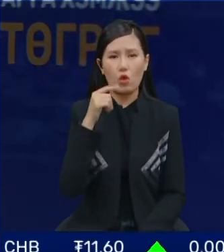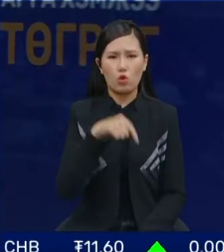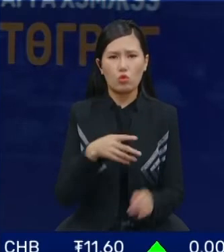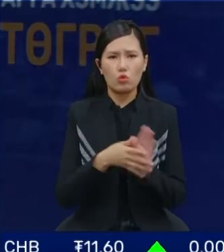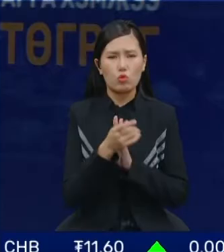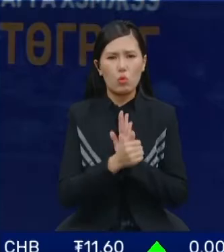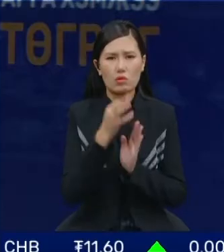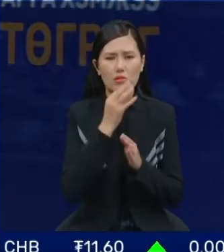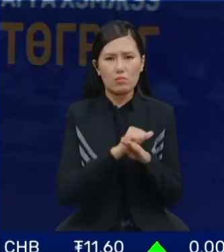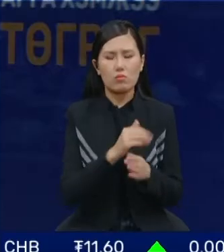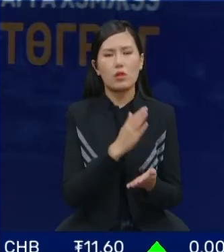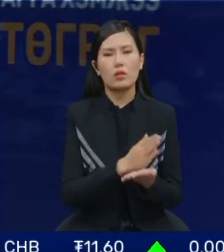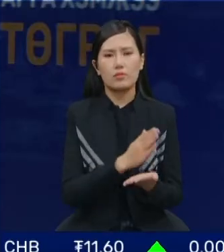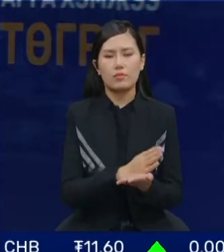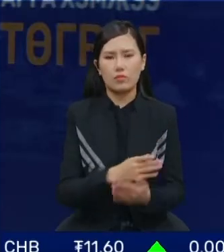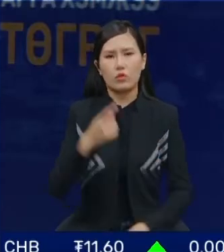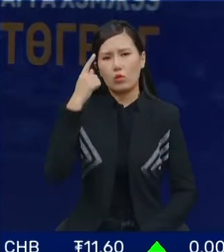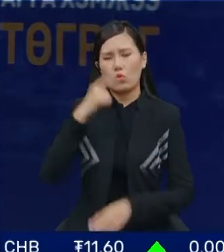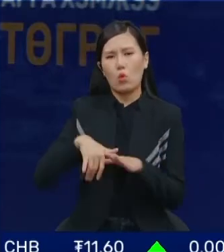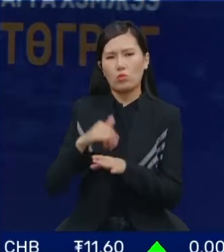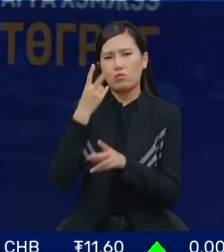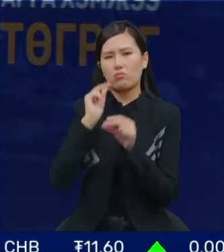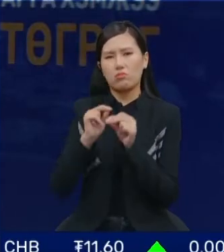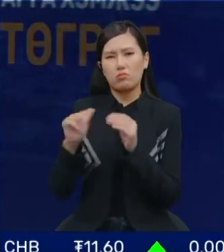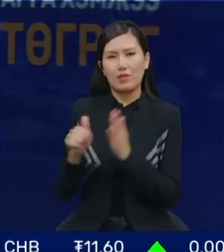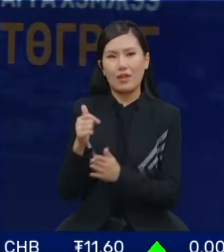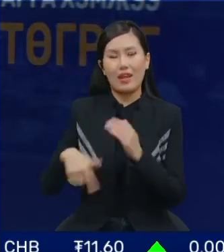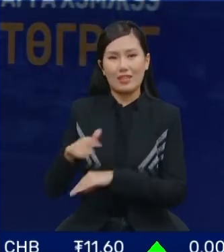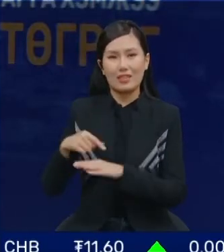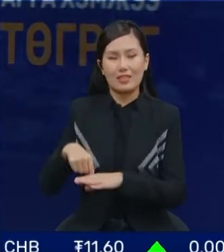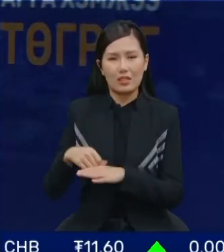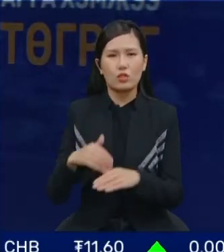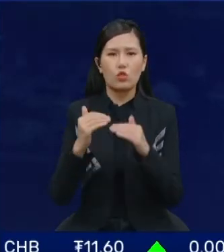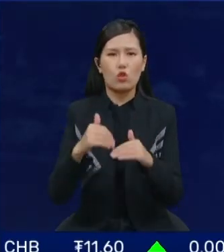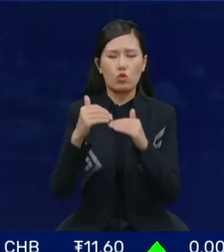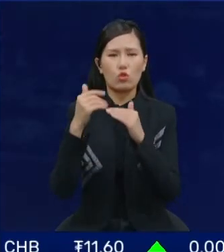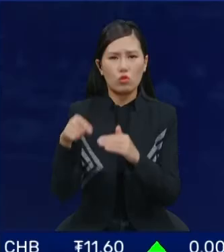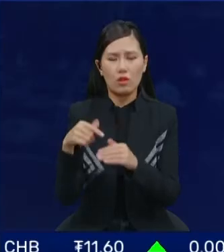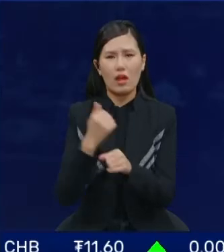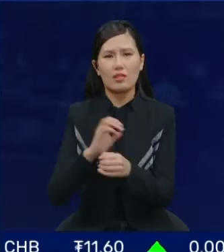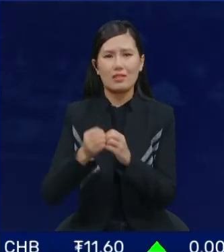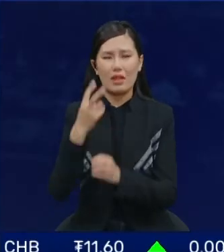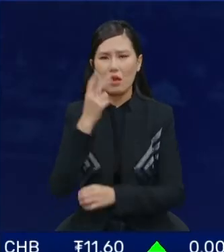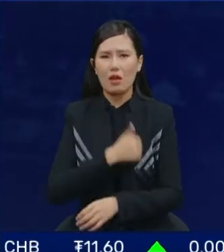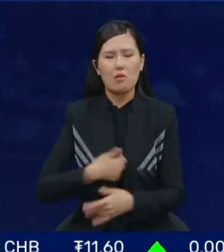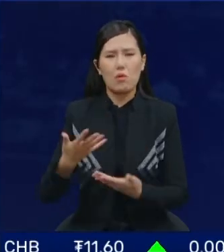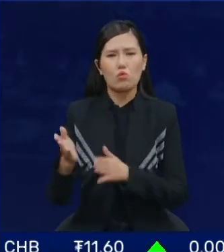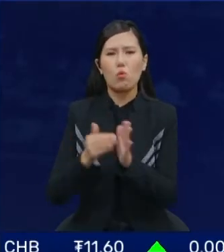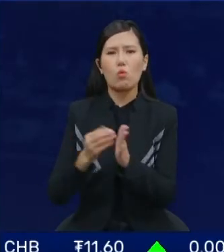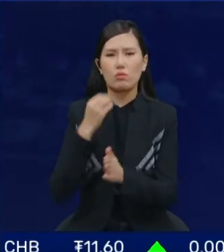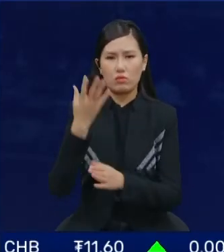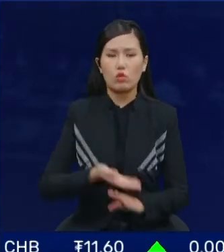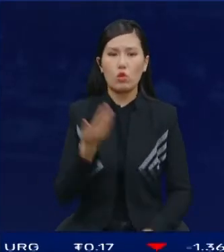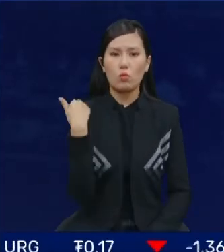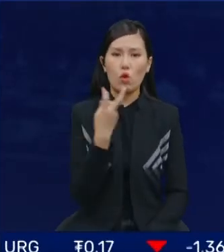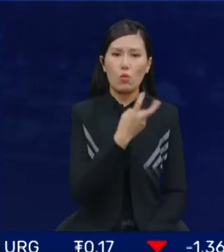юм. Үндэсний аудитын газраас ч хөгжлийн хөтөлбөрийн гүйцэтгэл хангалтгүй байгааг жилбүр сануулж байна. За тухайлах юм бол 2022 онд